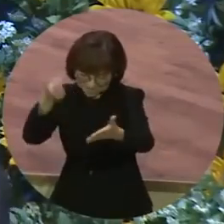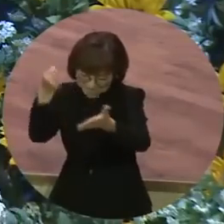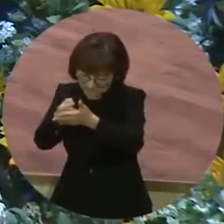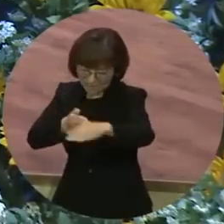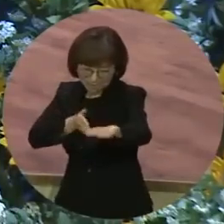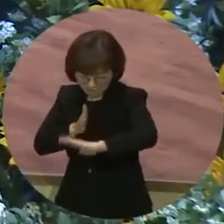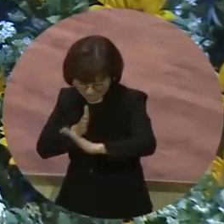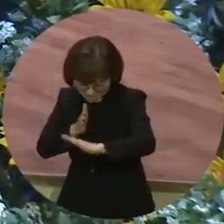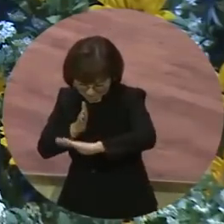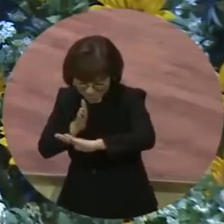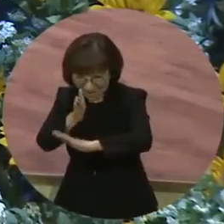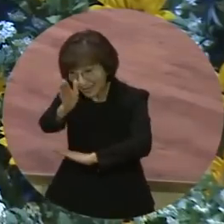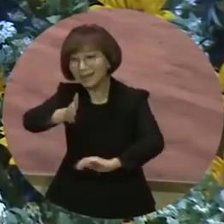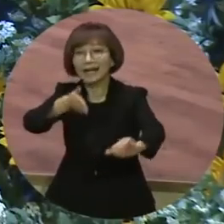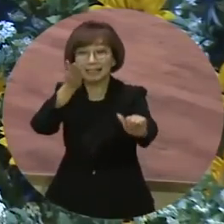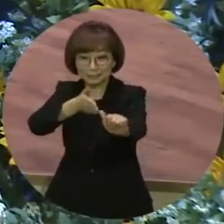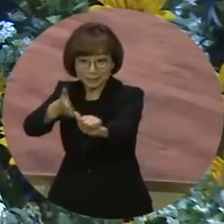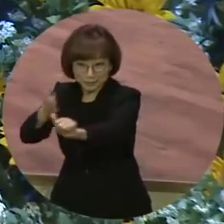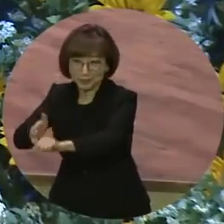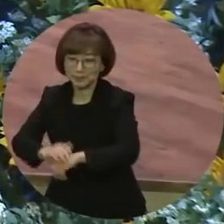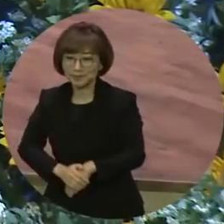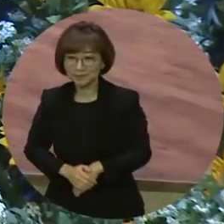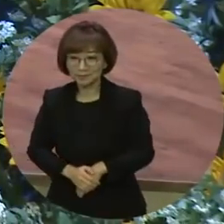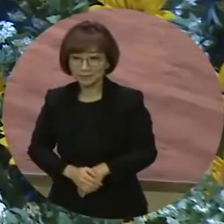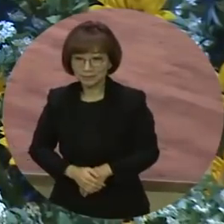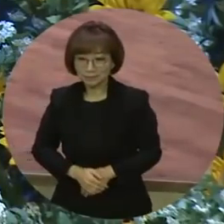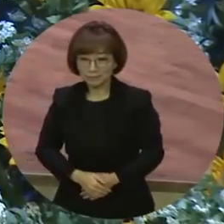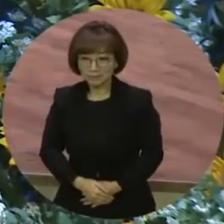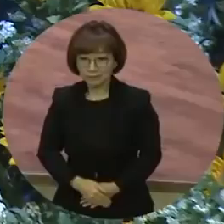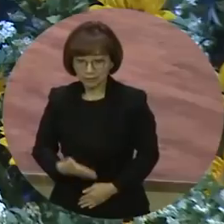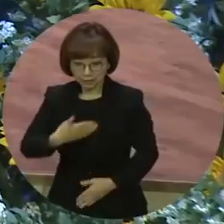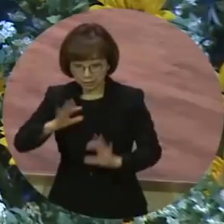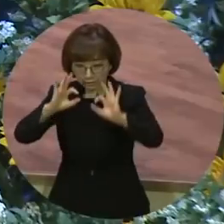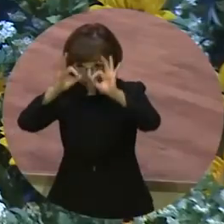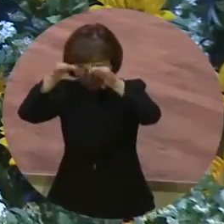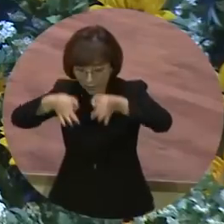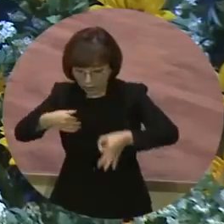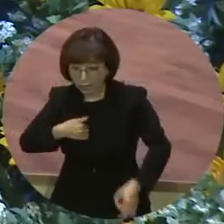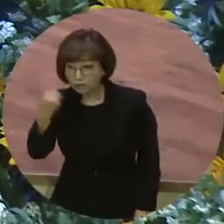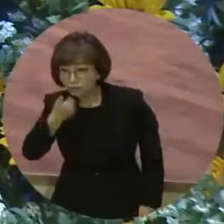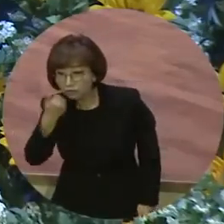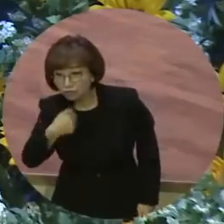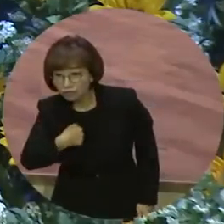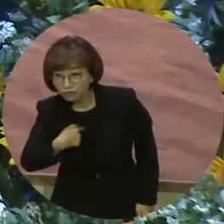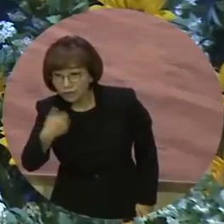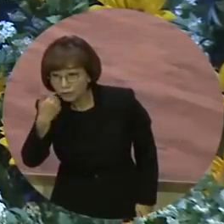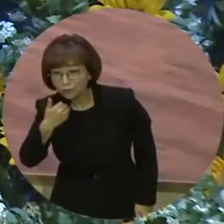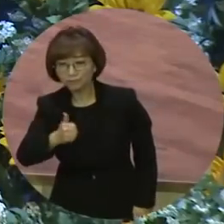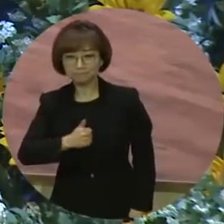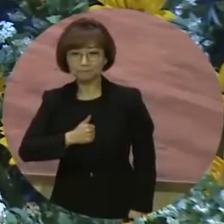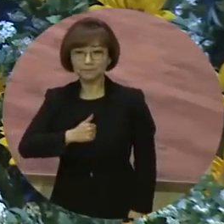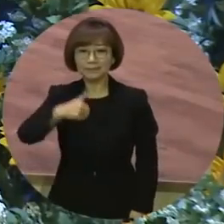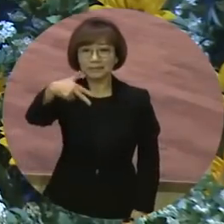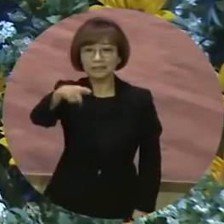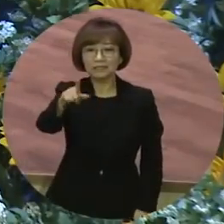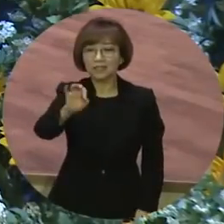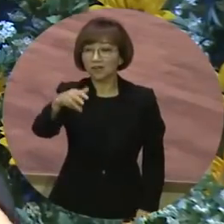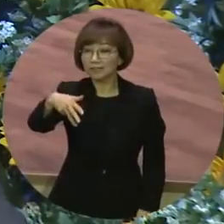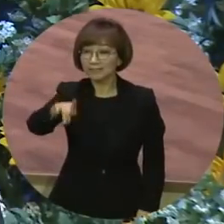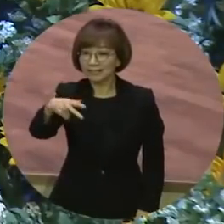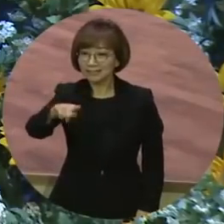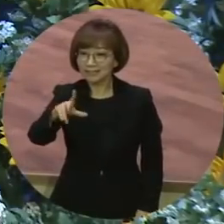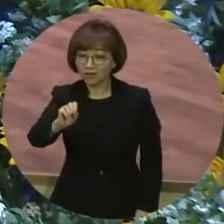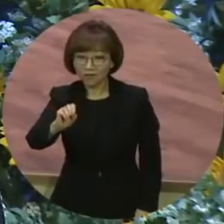다시 말하면 뭐요? 내가 누구냐? 확실한 정체성, 자기 존재,